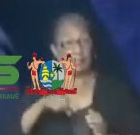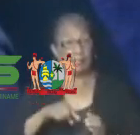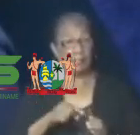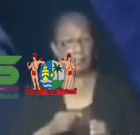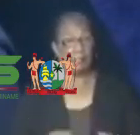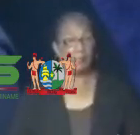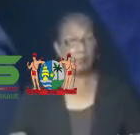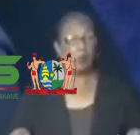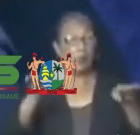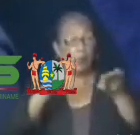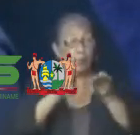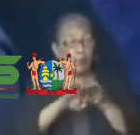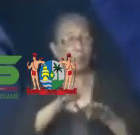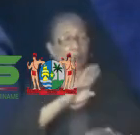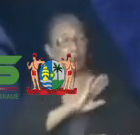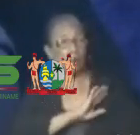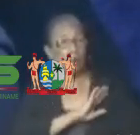ook